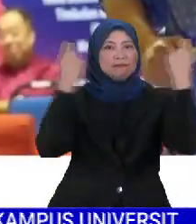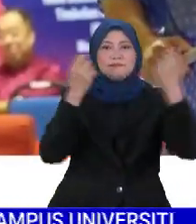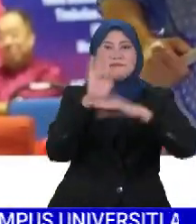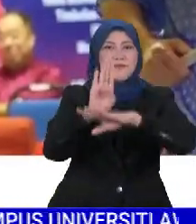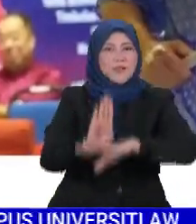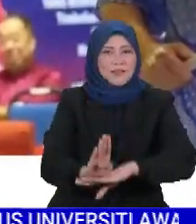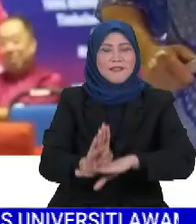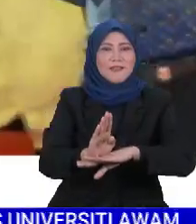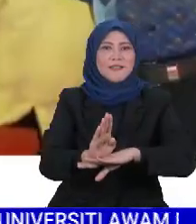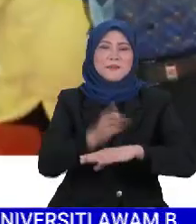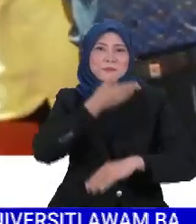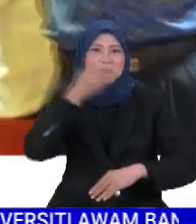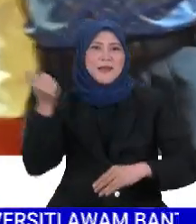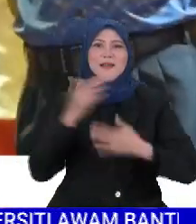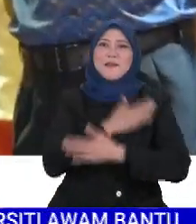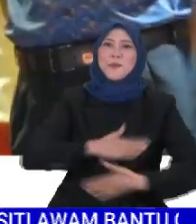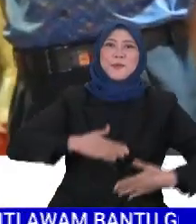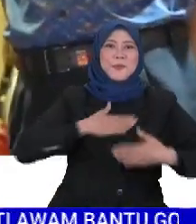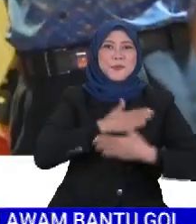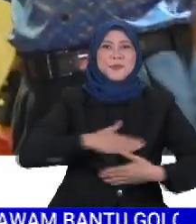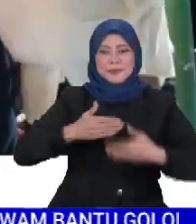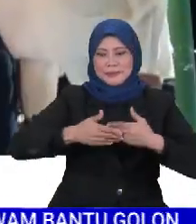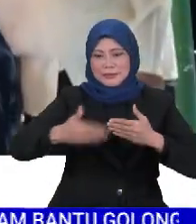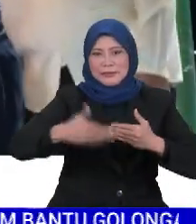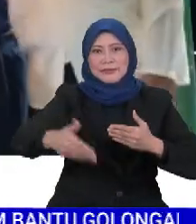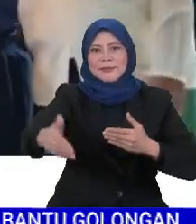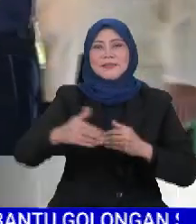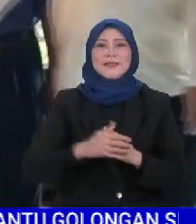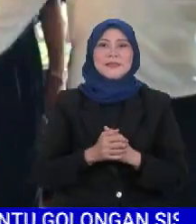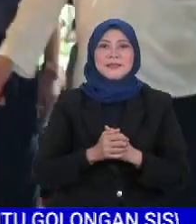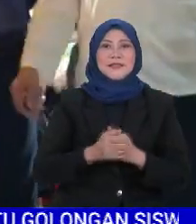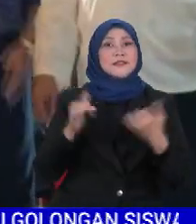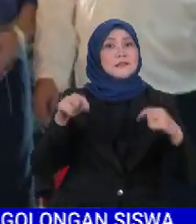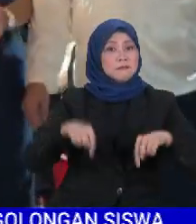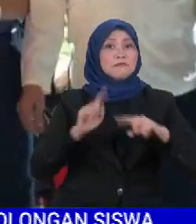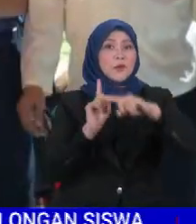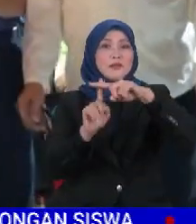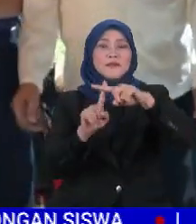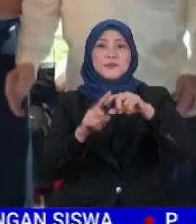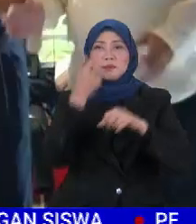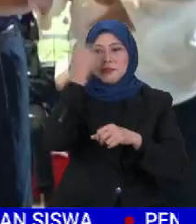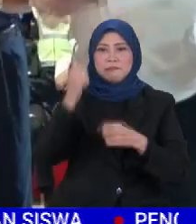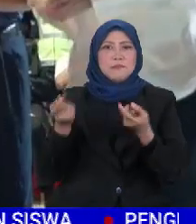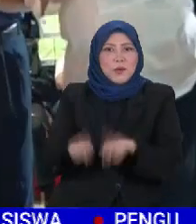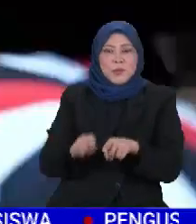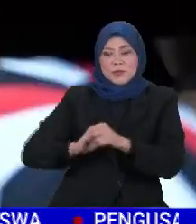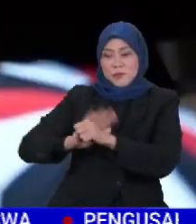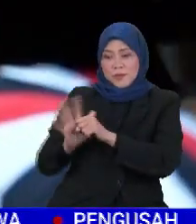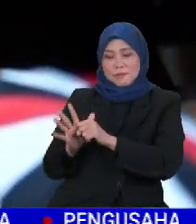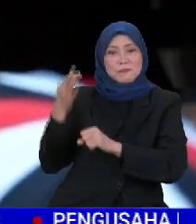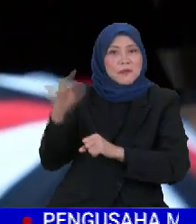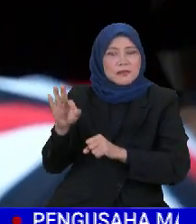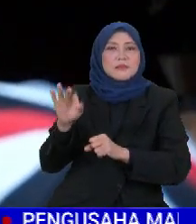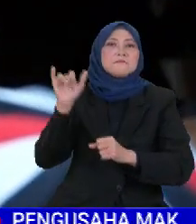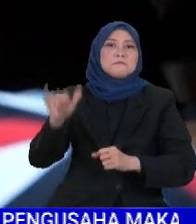kebudayaan disambut dengan lebih meriah selepas ini. Mungkin inilah sisi positif penularan COVID-19 yang mengajar